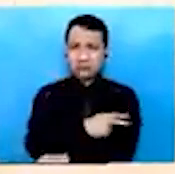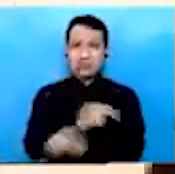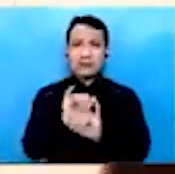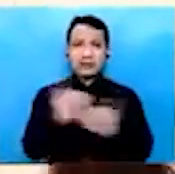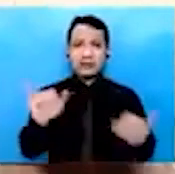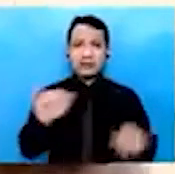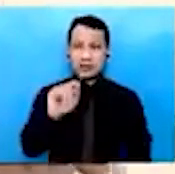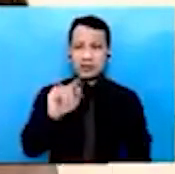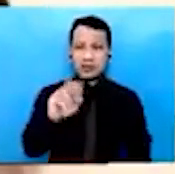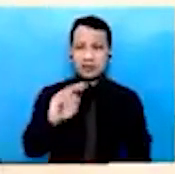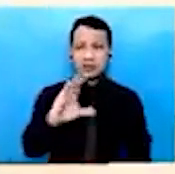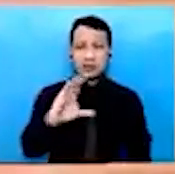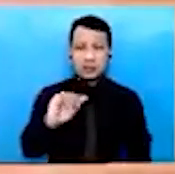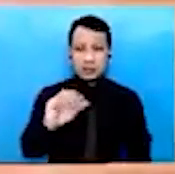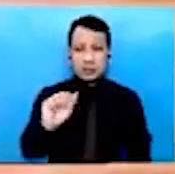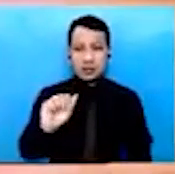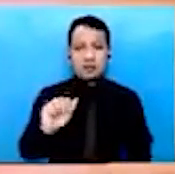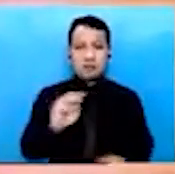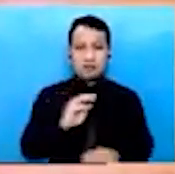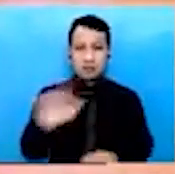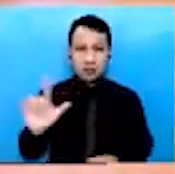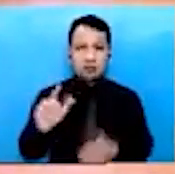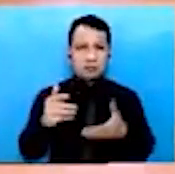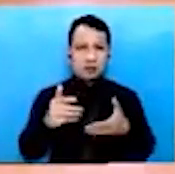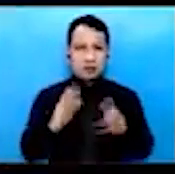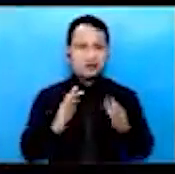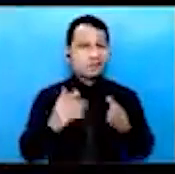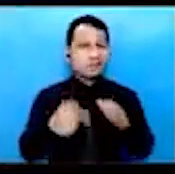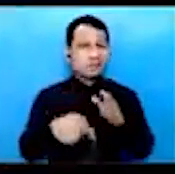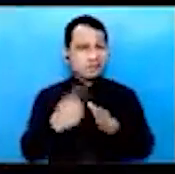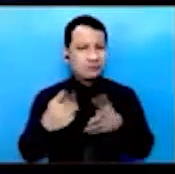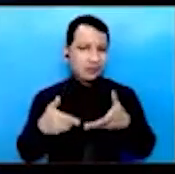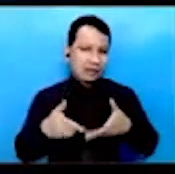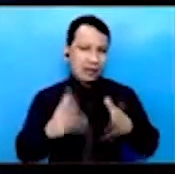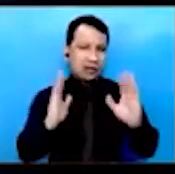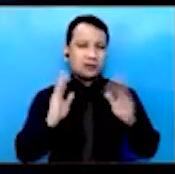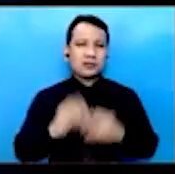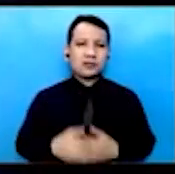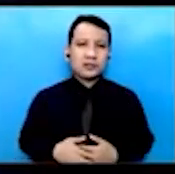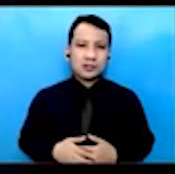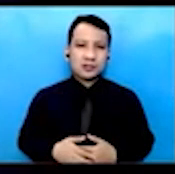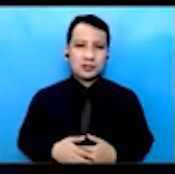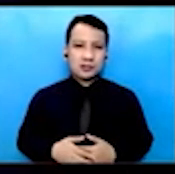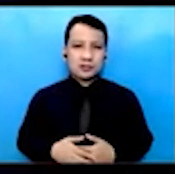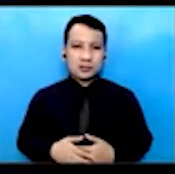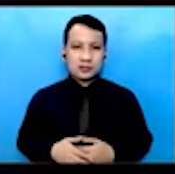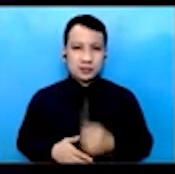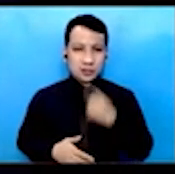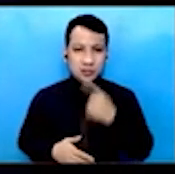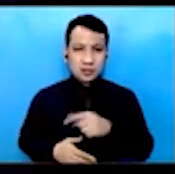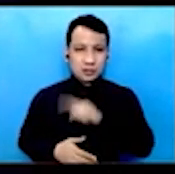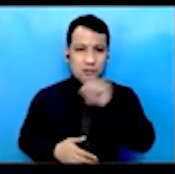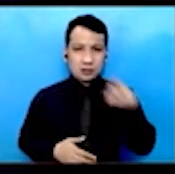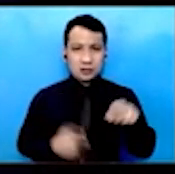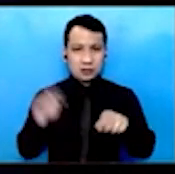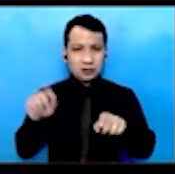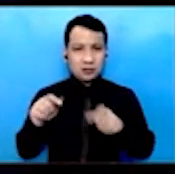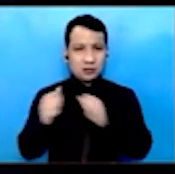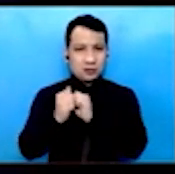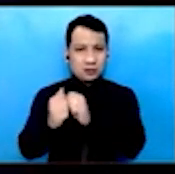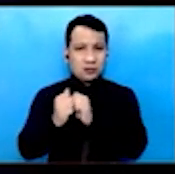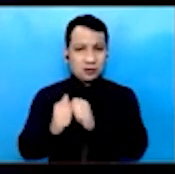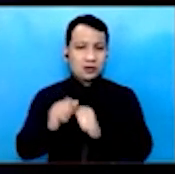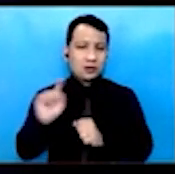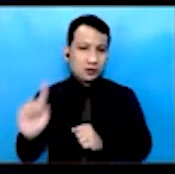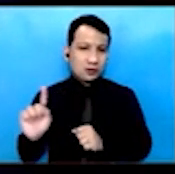Mall, bagamat may mga pagkakataong pinagbibigyan nila. Kung essential yung bibigyan talaga and accompanied sila ng